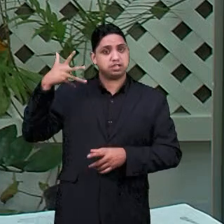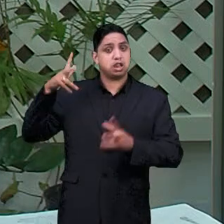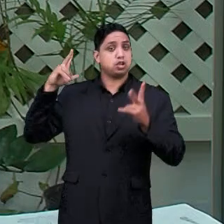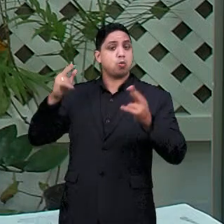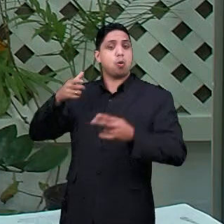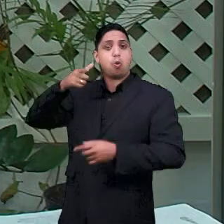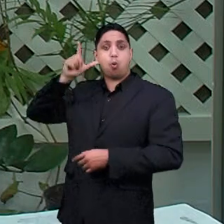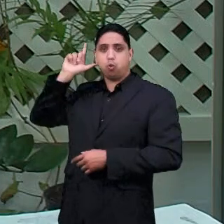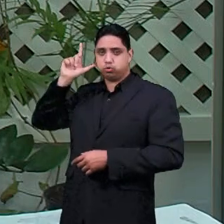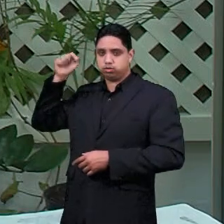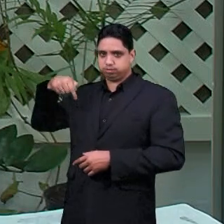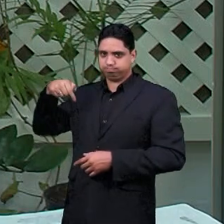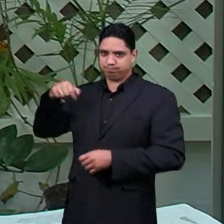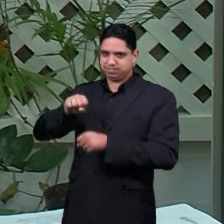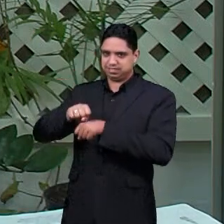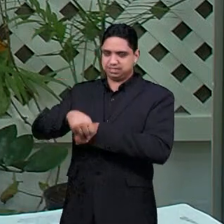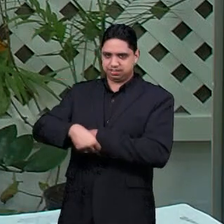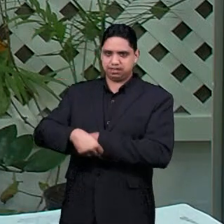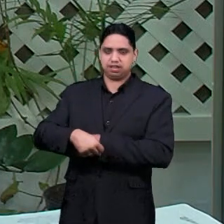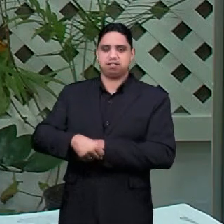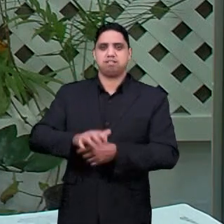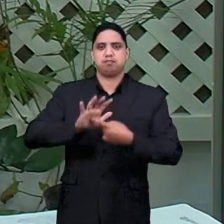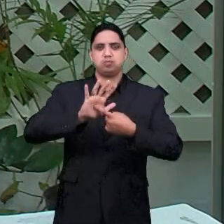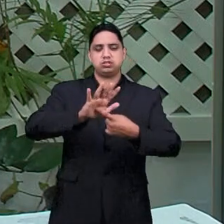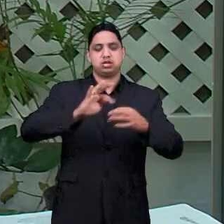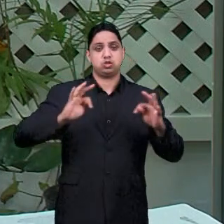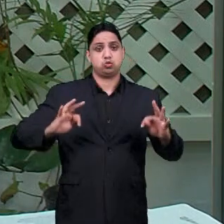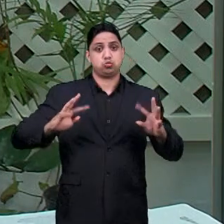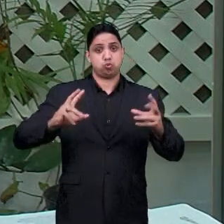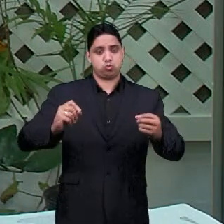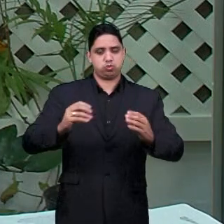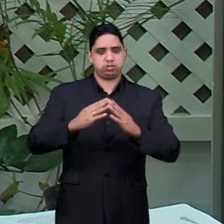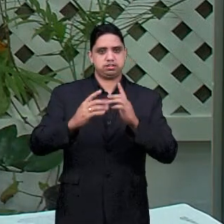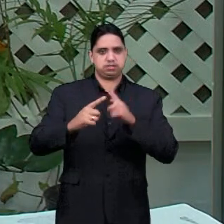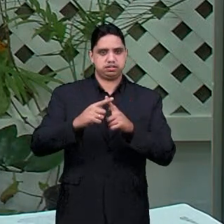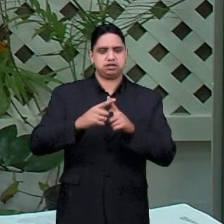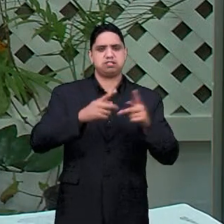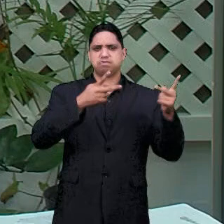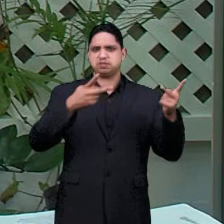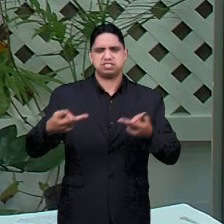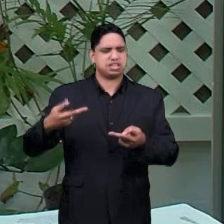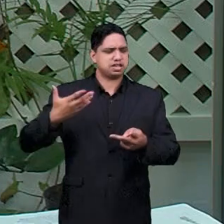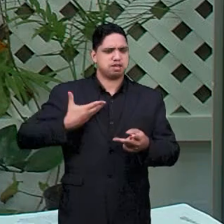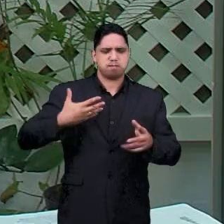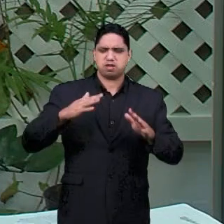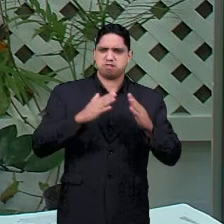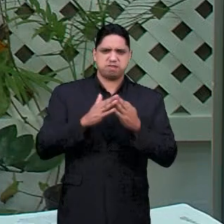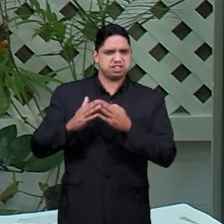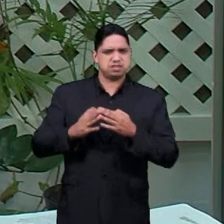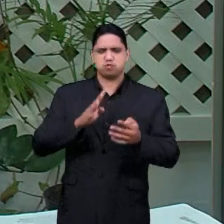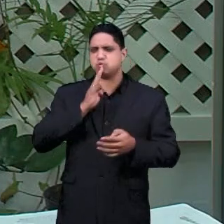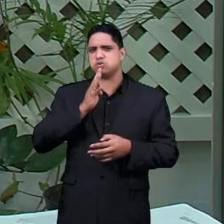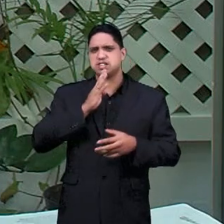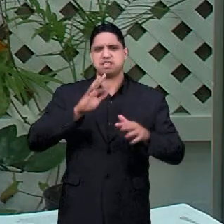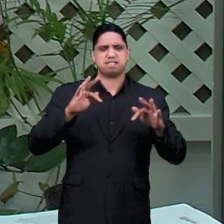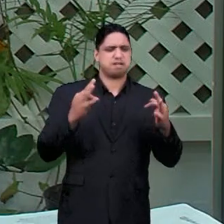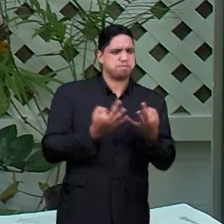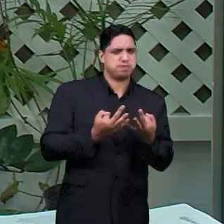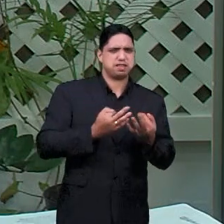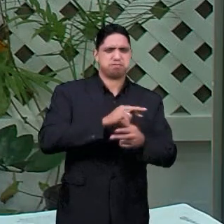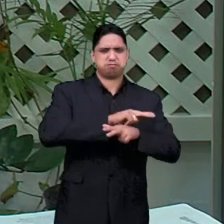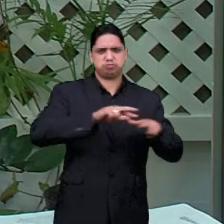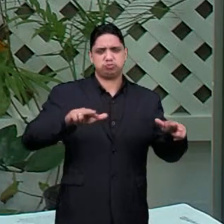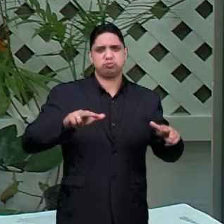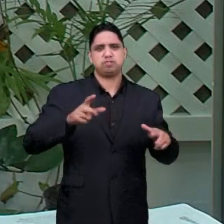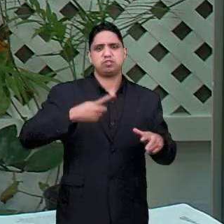au pasteur seront donnés à toute l'Église, visiteurs et amis, voisins,